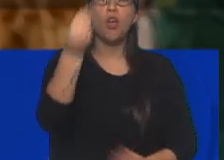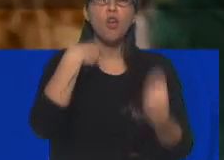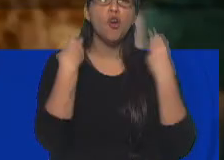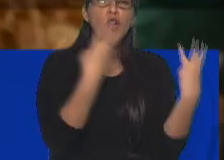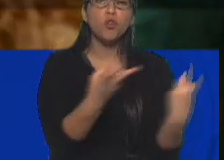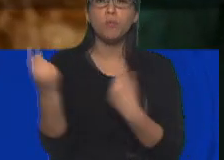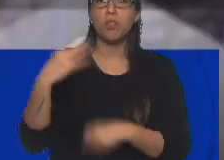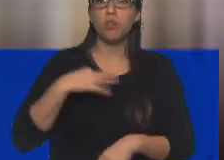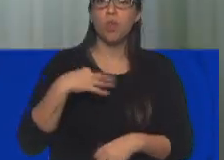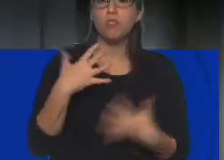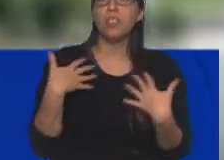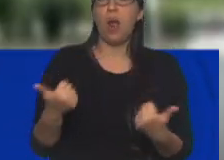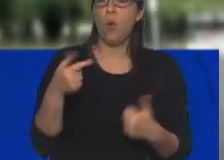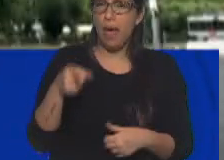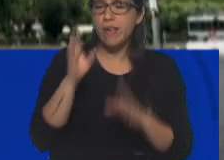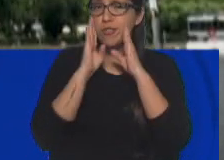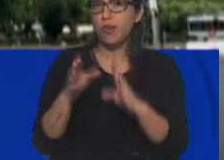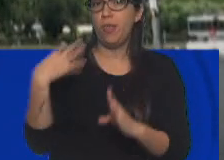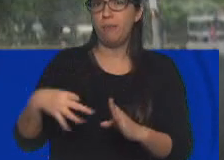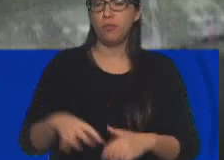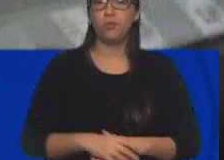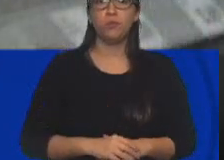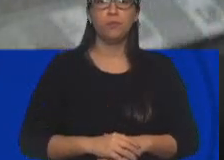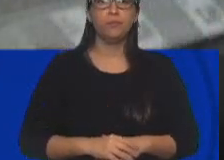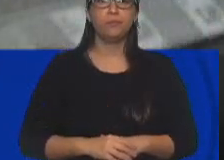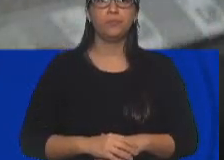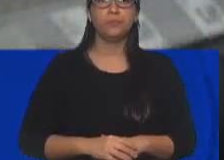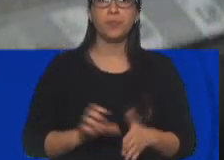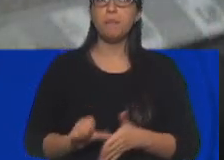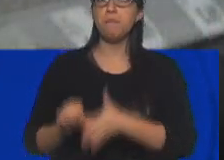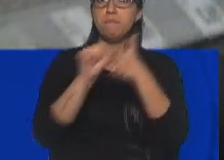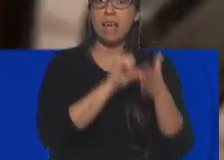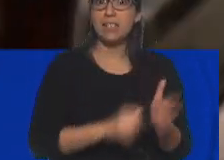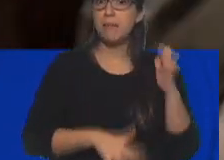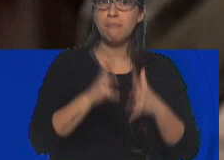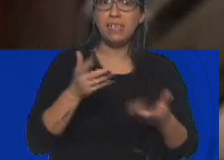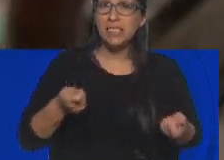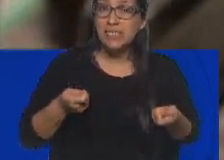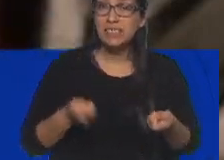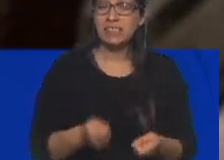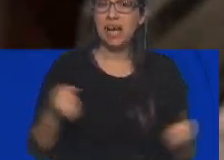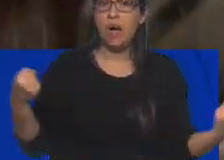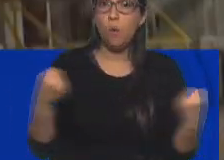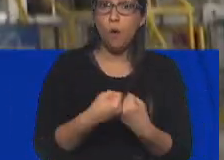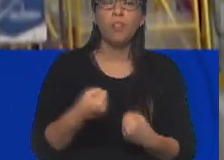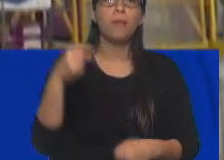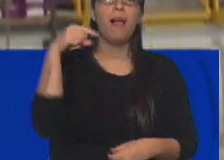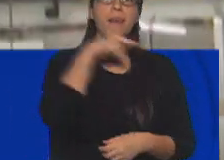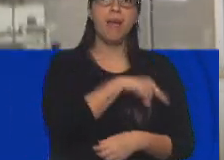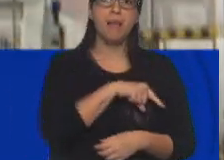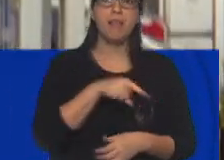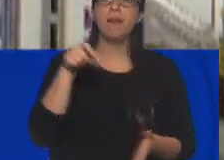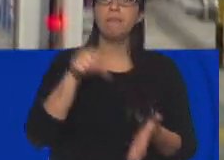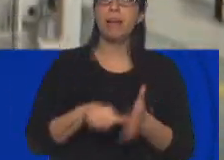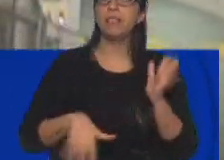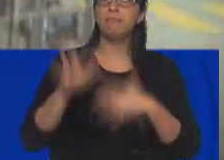C'est là-dessus qu'il faut faire attention. Entre los países que con más fuerza impulsan el acuerdo se encuentra Alemania, país que lidera